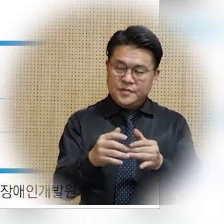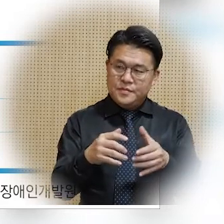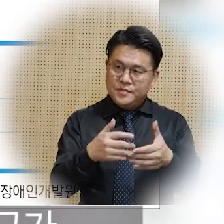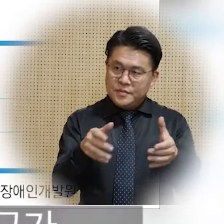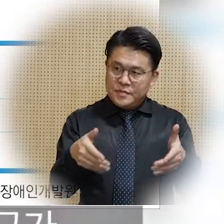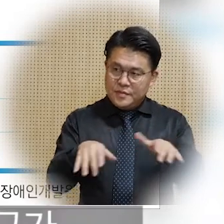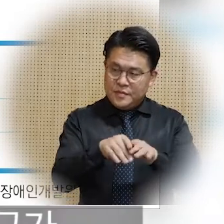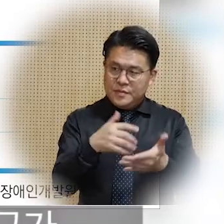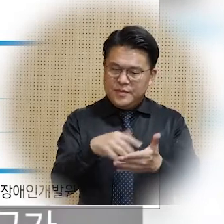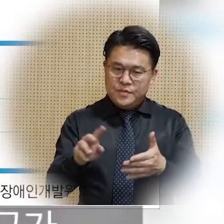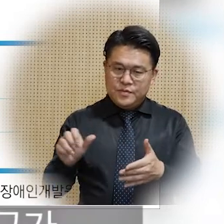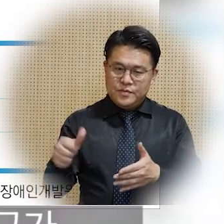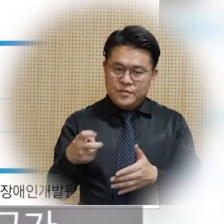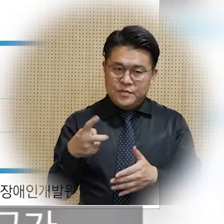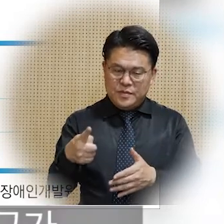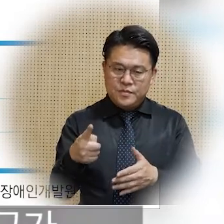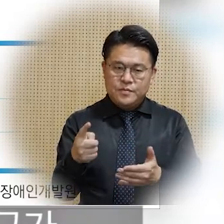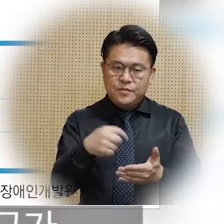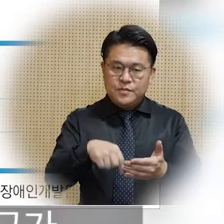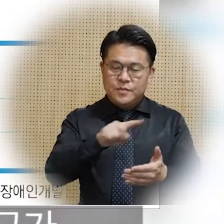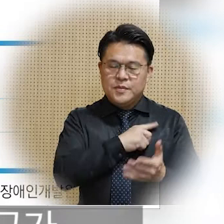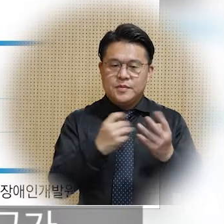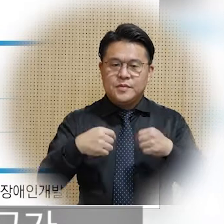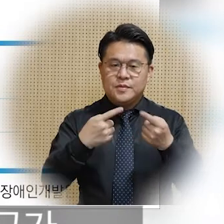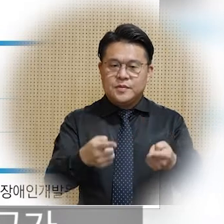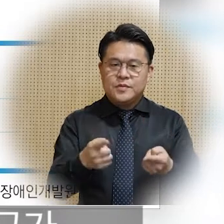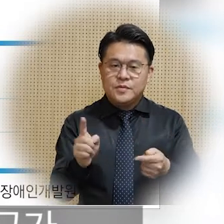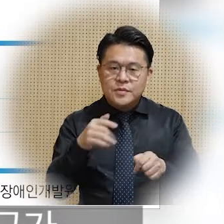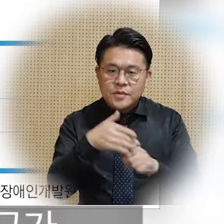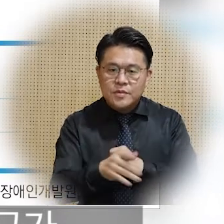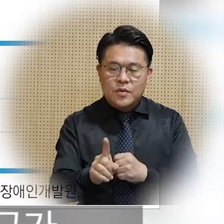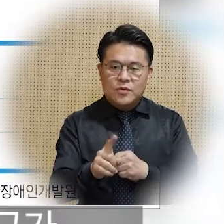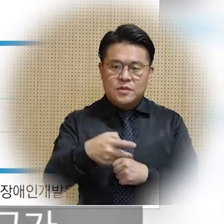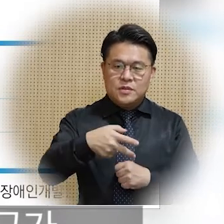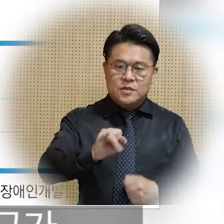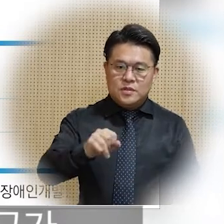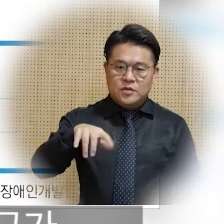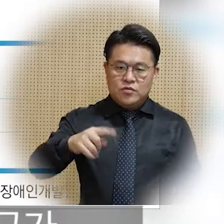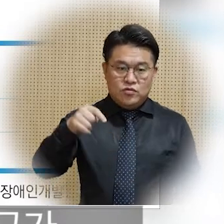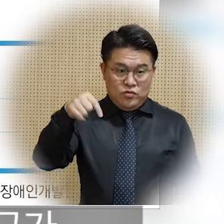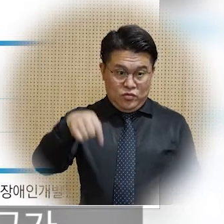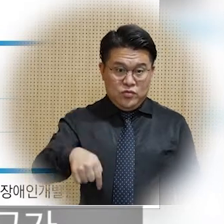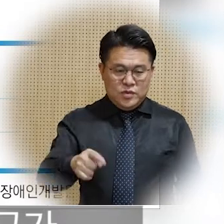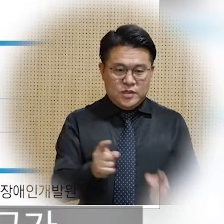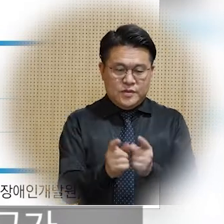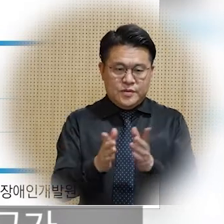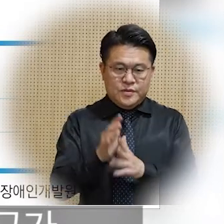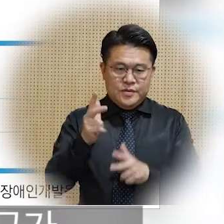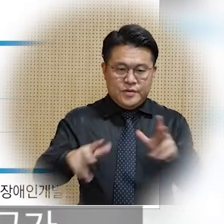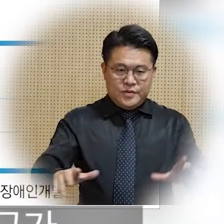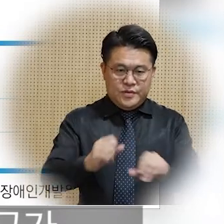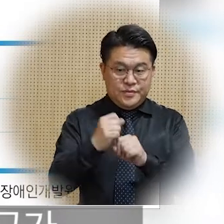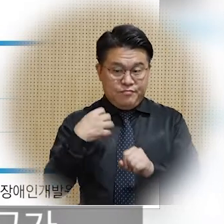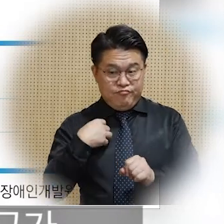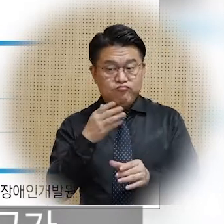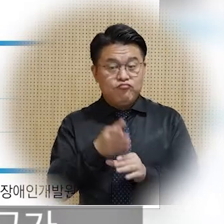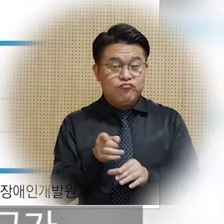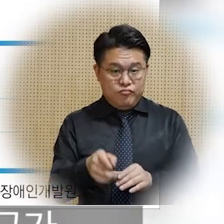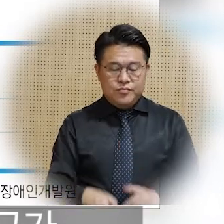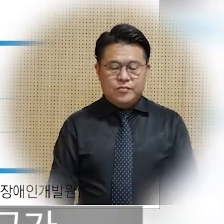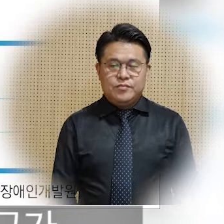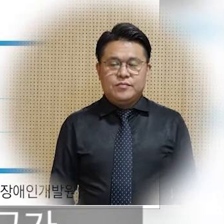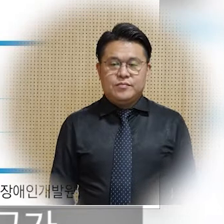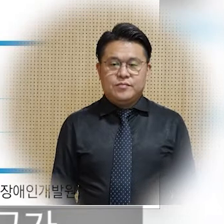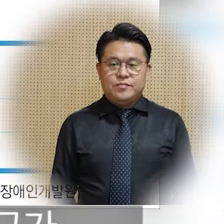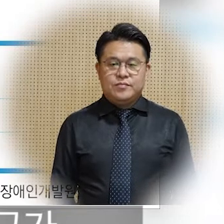하고 있고요. 그 중에 가장 많이 참여하고 있는 형태가 바로 이제 시군구가 직접적으로 이 사업을 이제 총괄 운영을 하고 있다라는